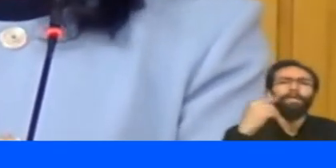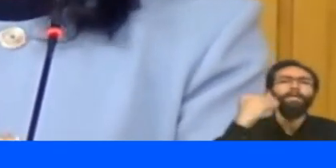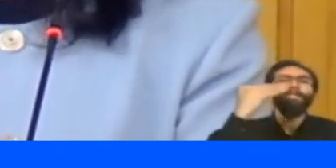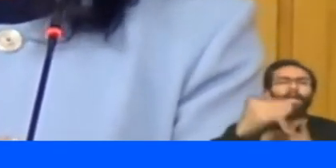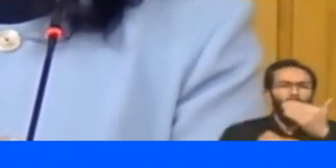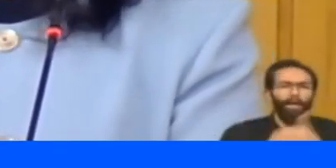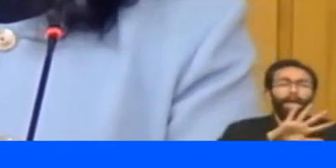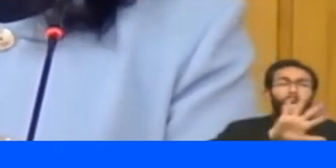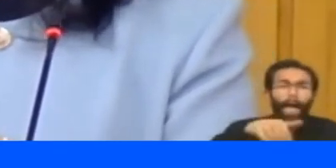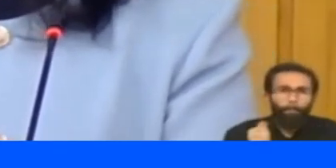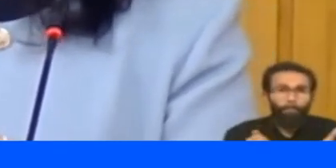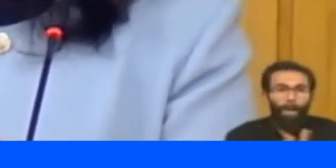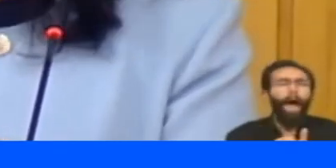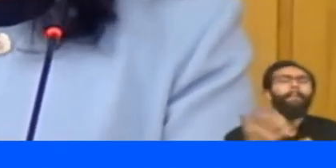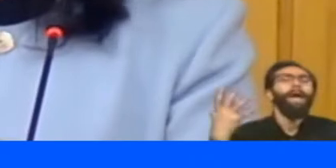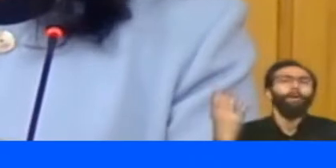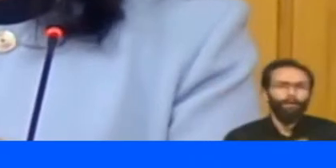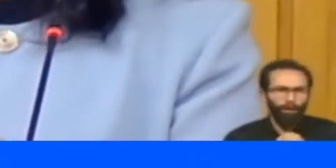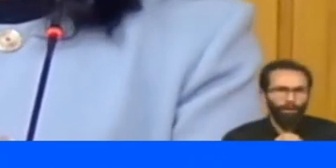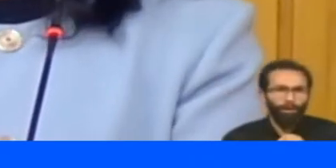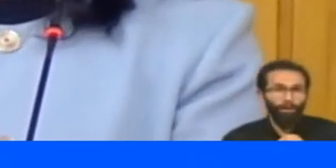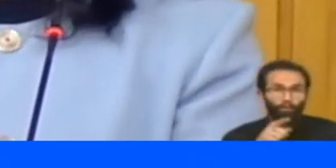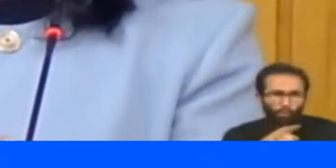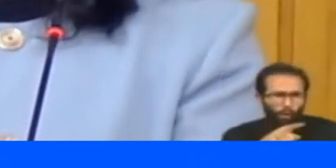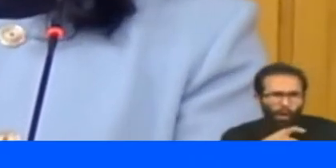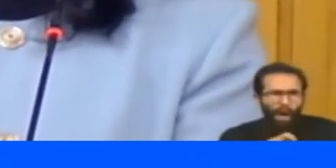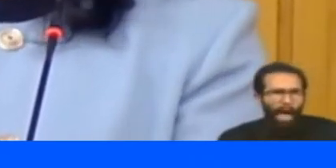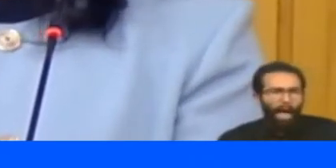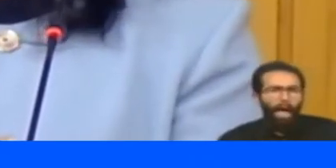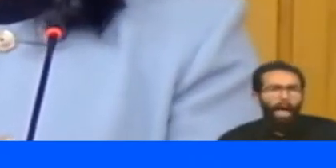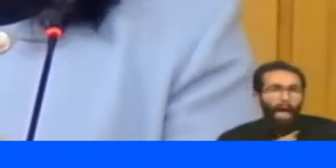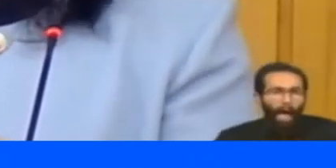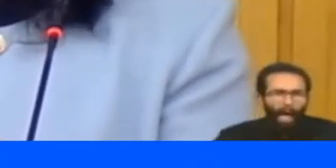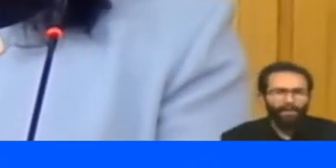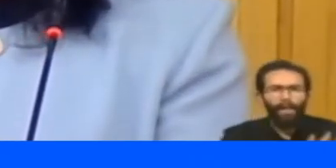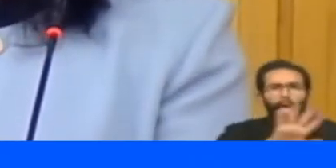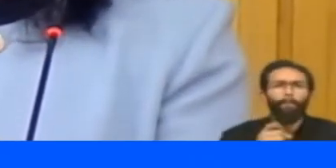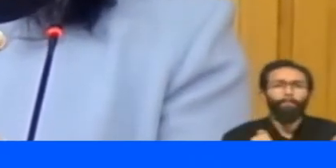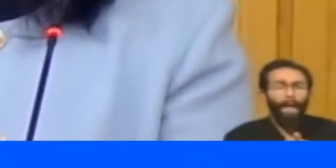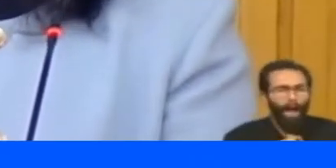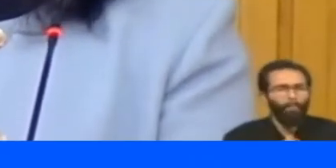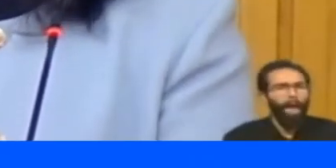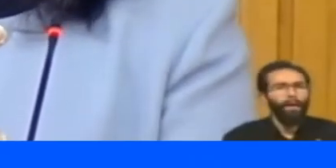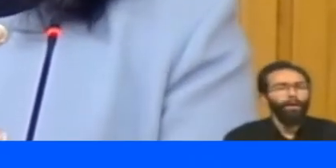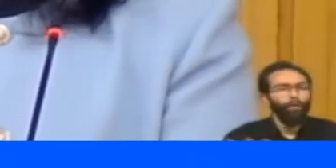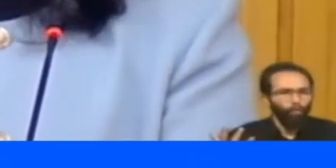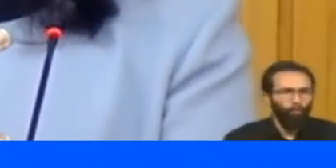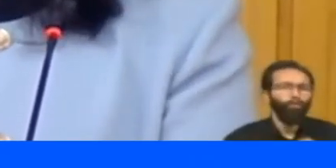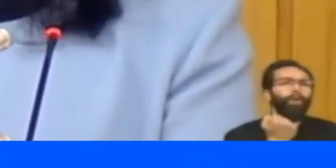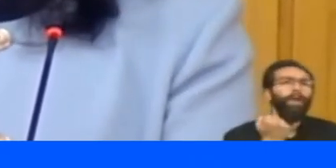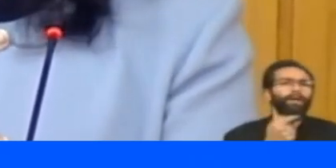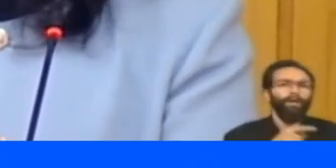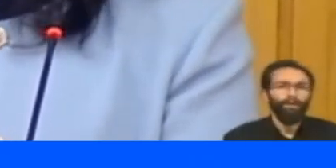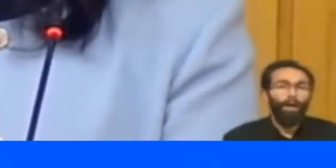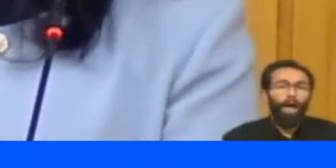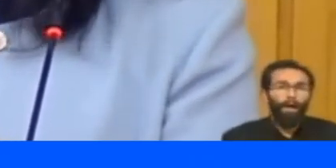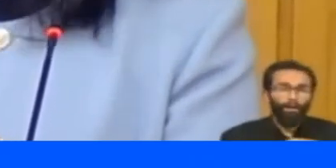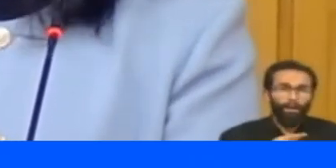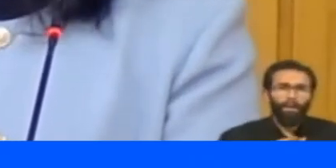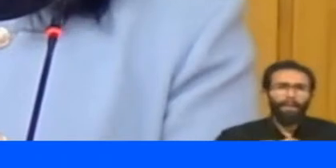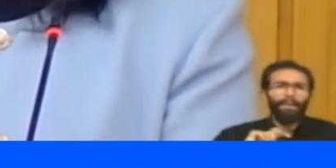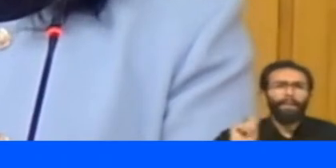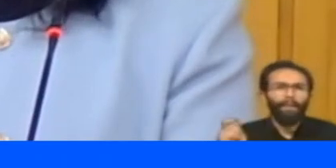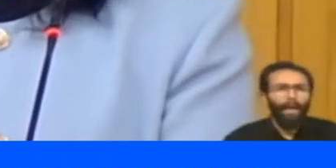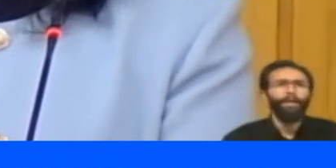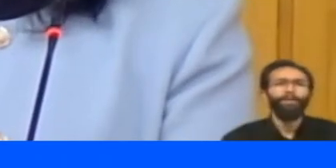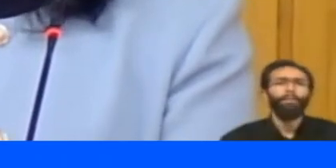kazanacağız. Bu zulümden hep birlikte kurtulacağız. Değişim ve demokrasi baharını hep birlikte